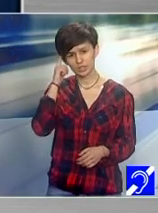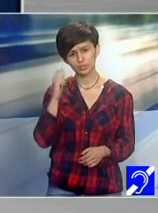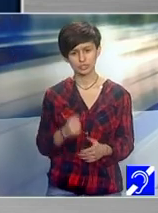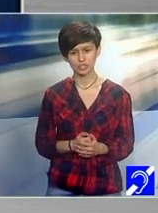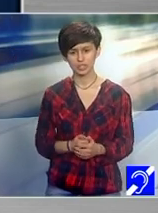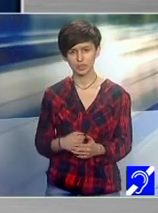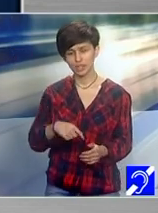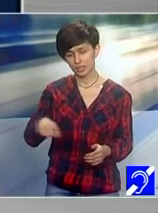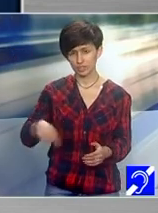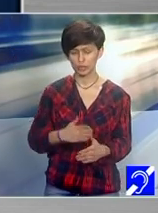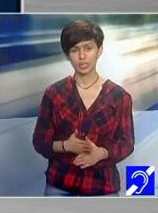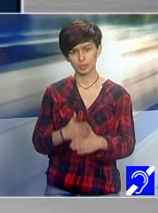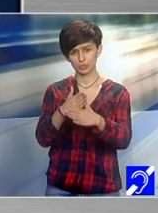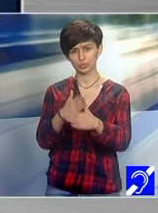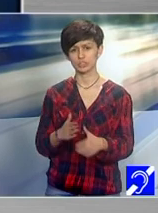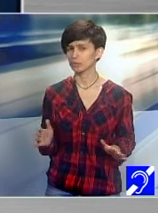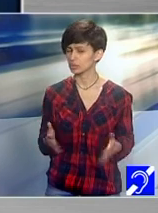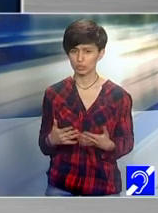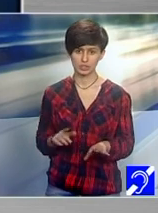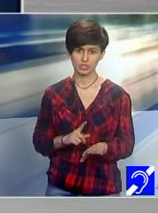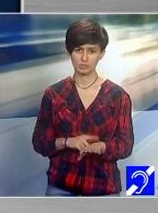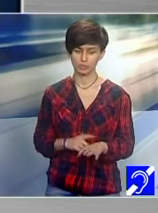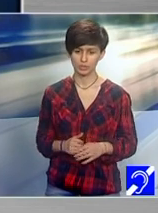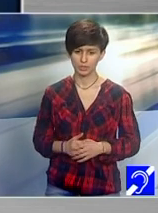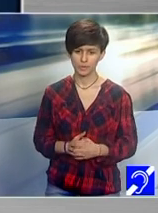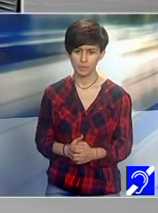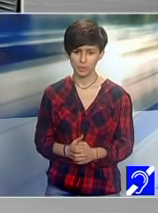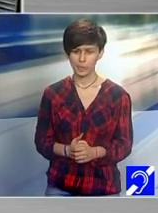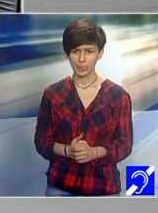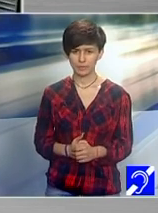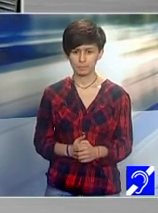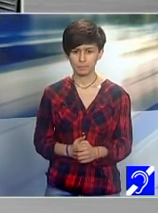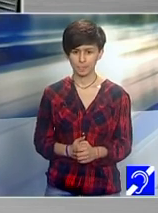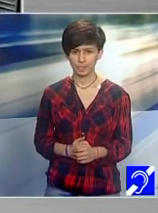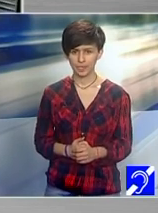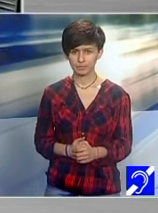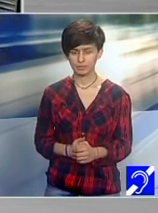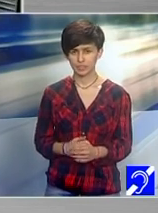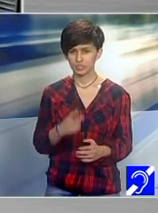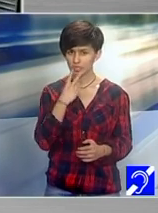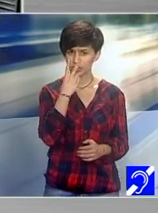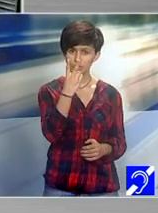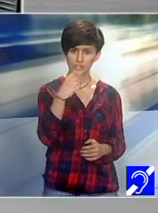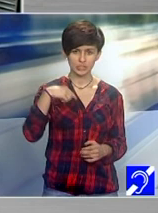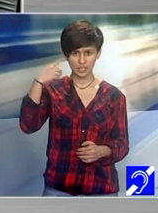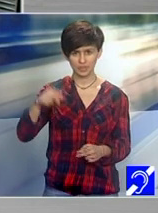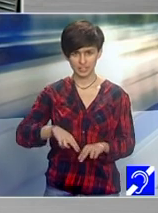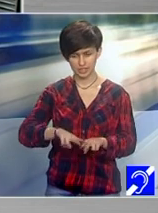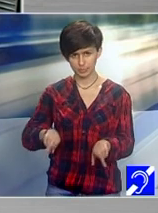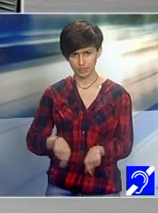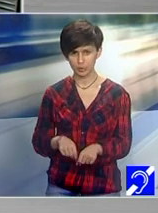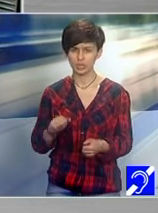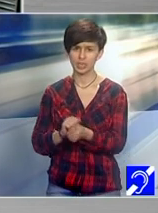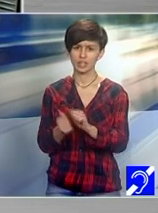susține. Vocale aveau aceleași doleanțe ca... Și vreau să vă spun ceva. Vă garantez că în cel mai apropiat timp o să ne vedeți împreună cu Sanitas luptându-ne pentru drepturile salariaților,